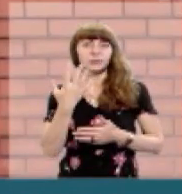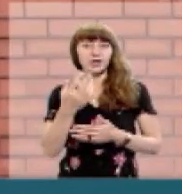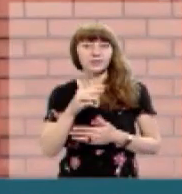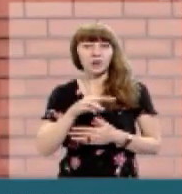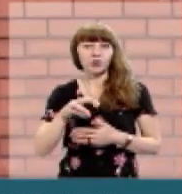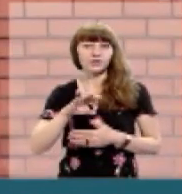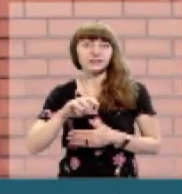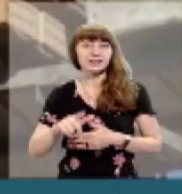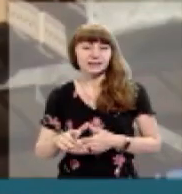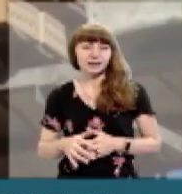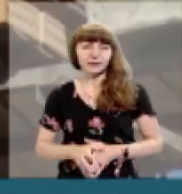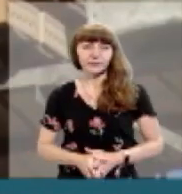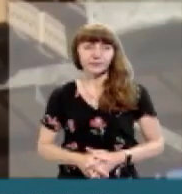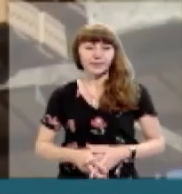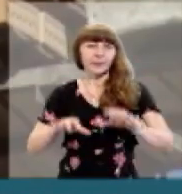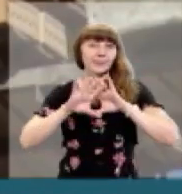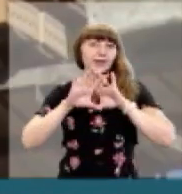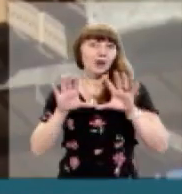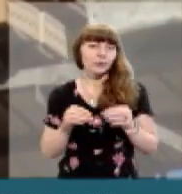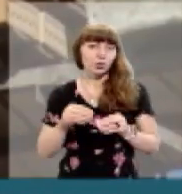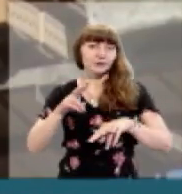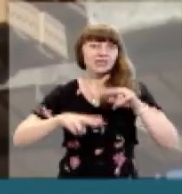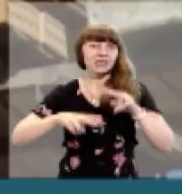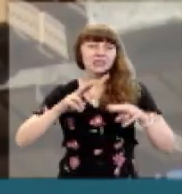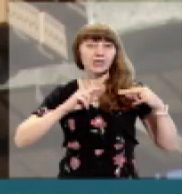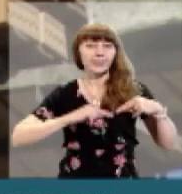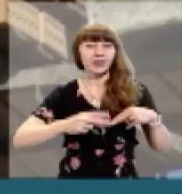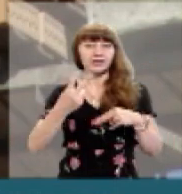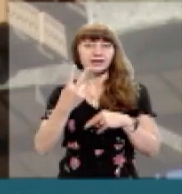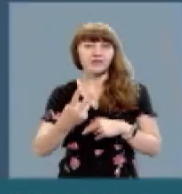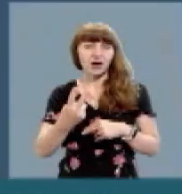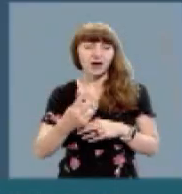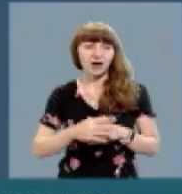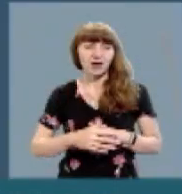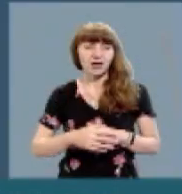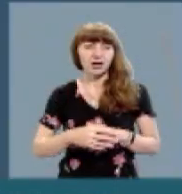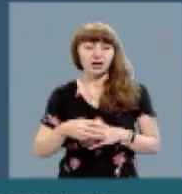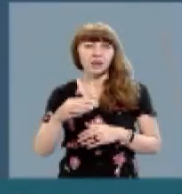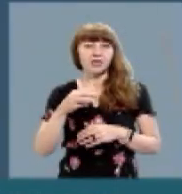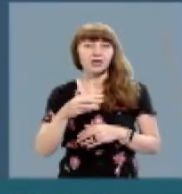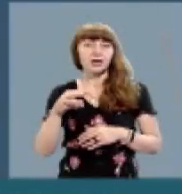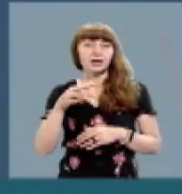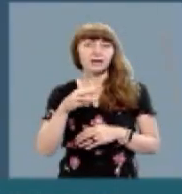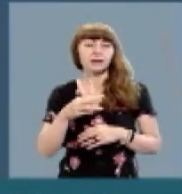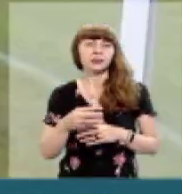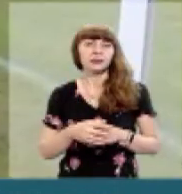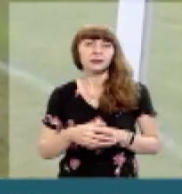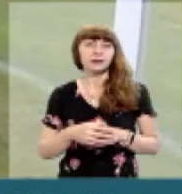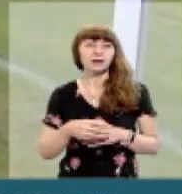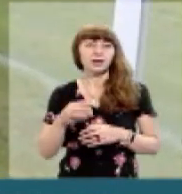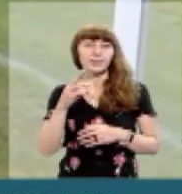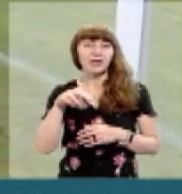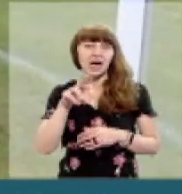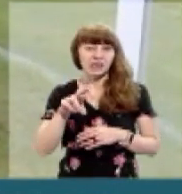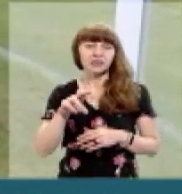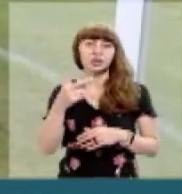жүзеге асырылуда. Жыл соңына дейін дене шынықтыру сауықтыру кешені пайдалануға беріледі. Жоба құны 600 миллион теңгеден астам. Орталық